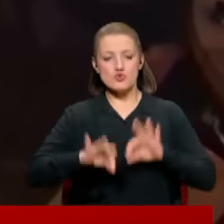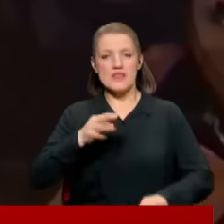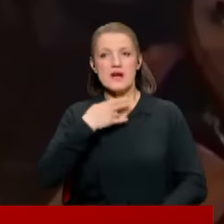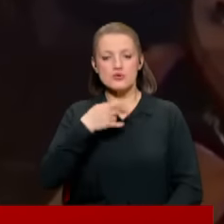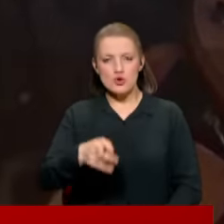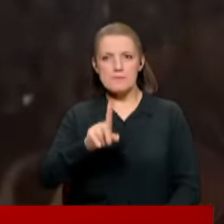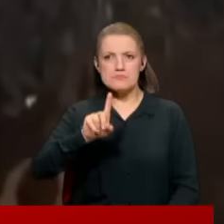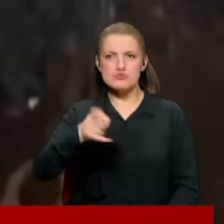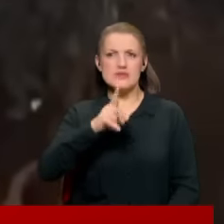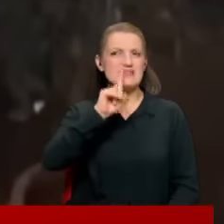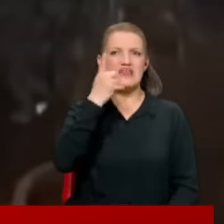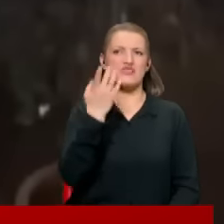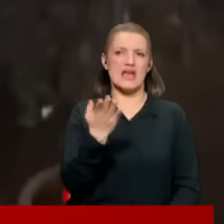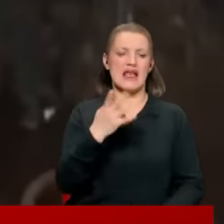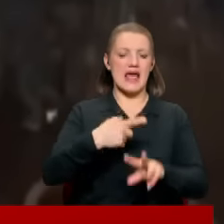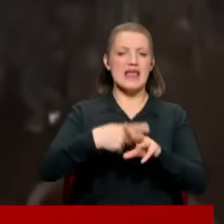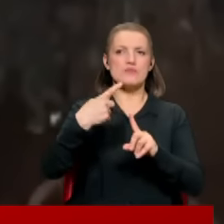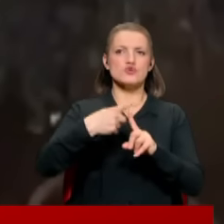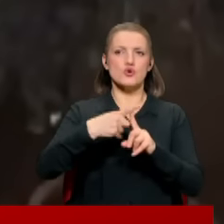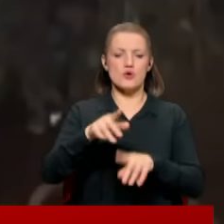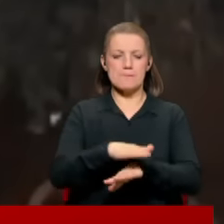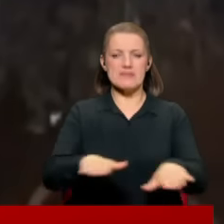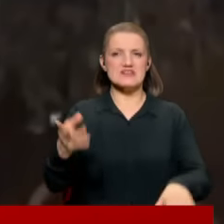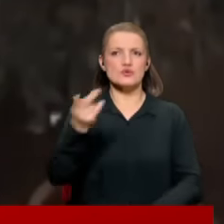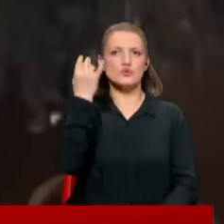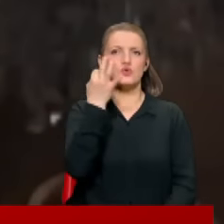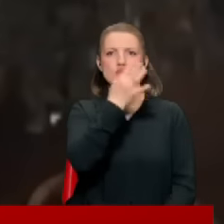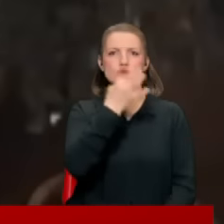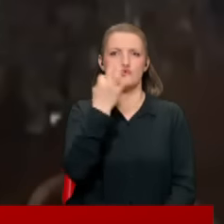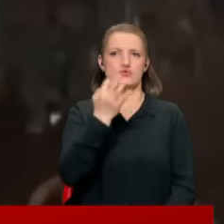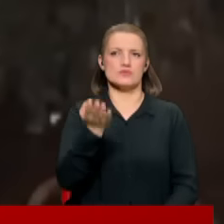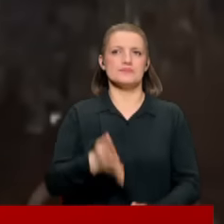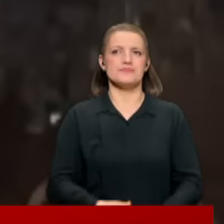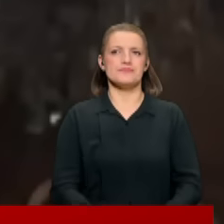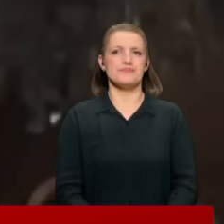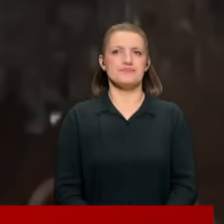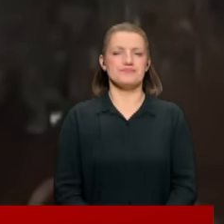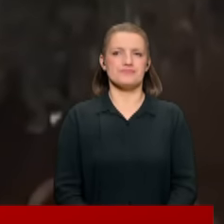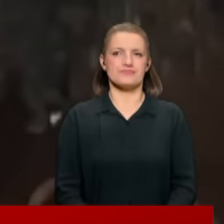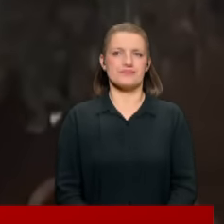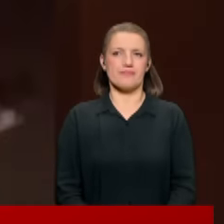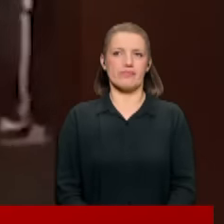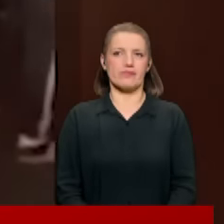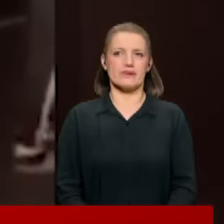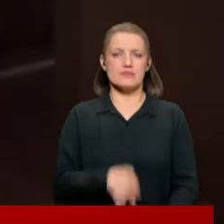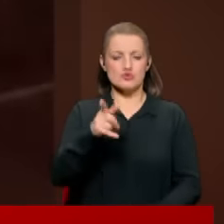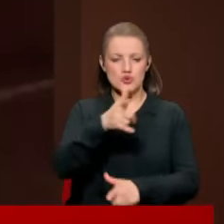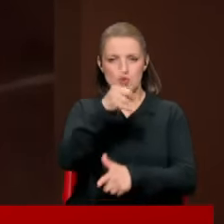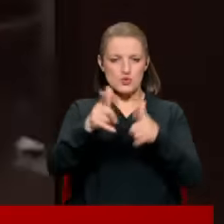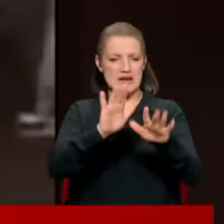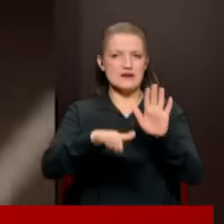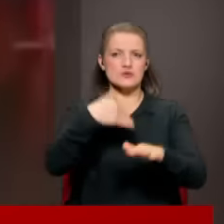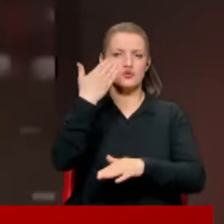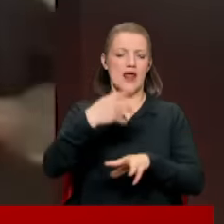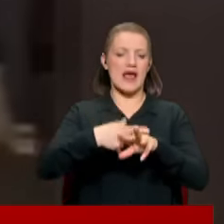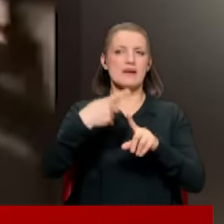ettiler. Buldukları tek şey Eylem Tok'un masada unuttuğu rujuydu. Bu görüntülerin